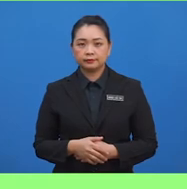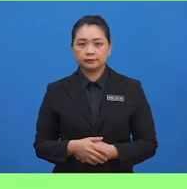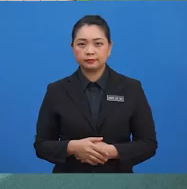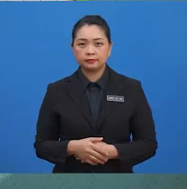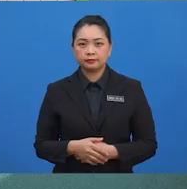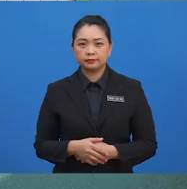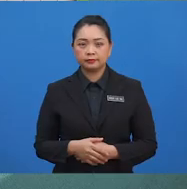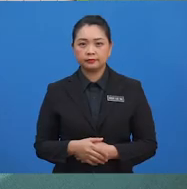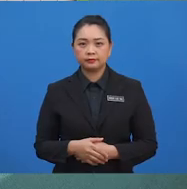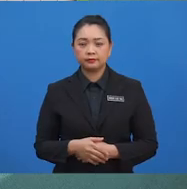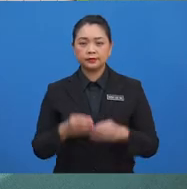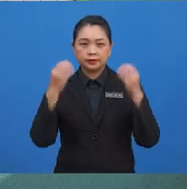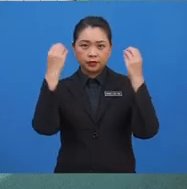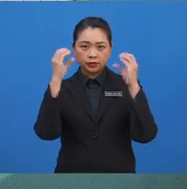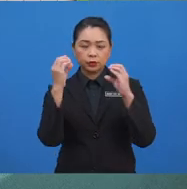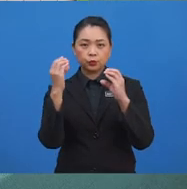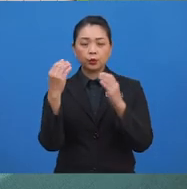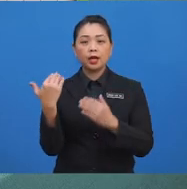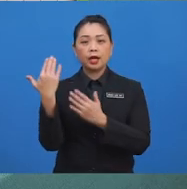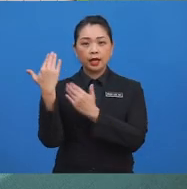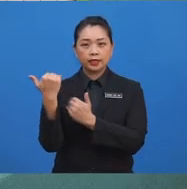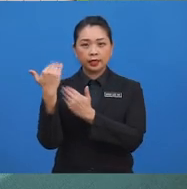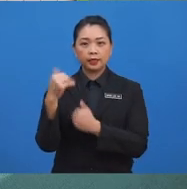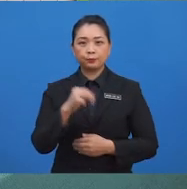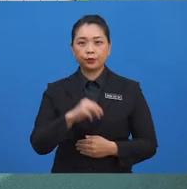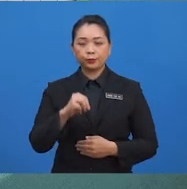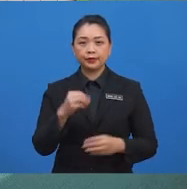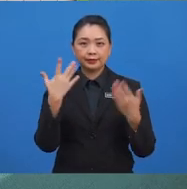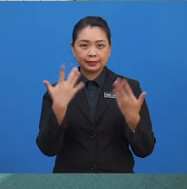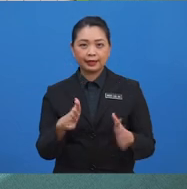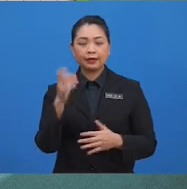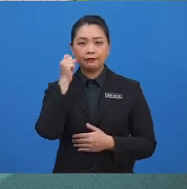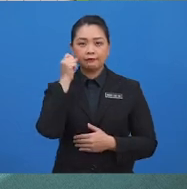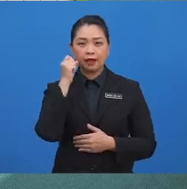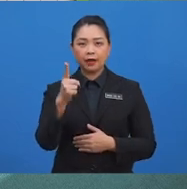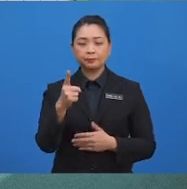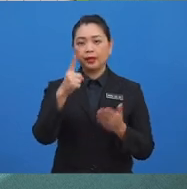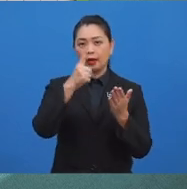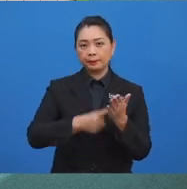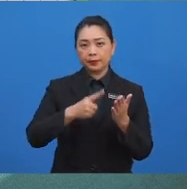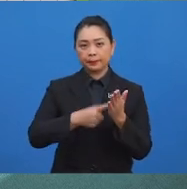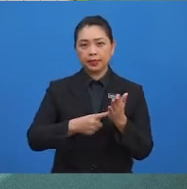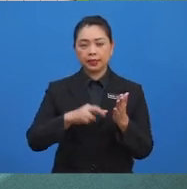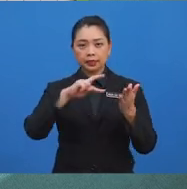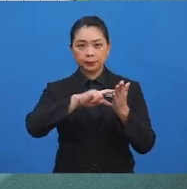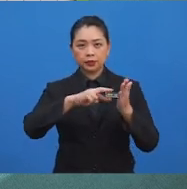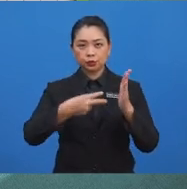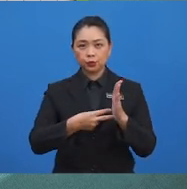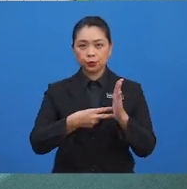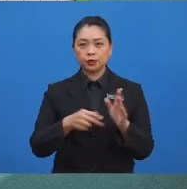rezeki chegou harap murid-murid telah memahami apakah yang dimaksudkan